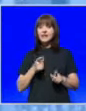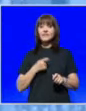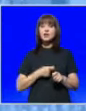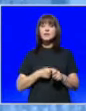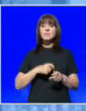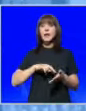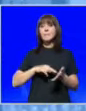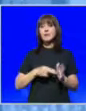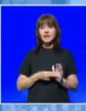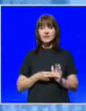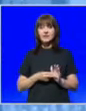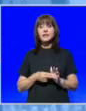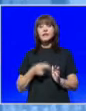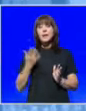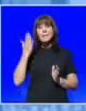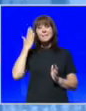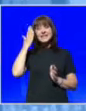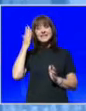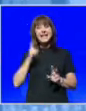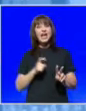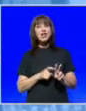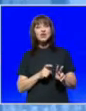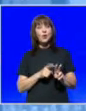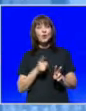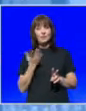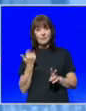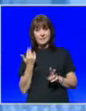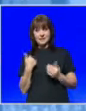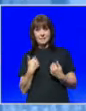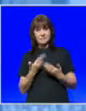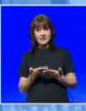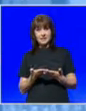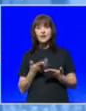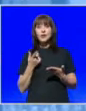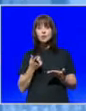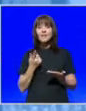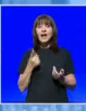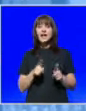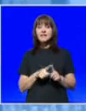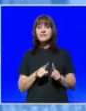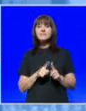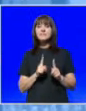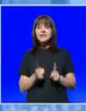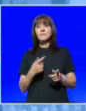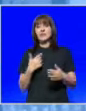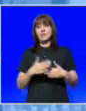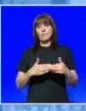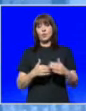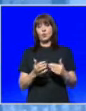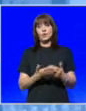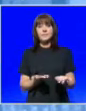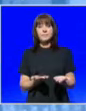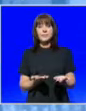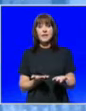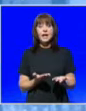Внимателно изслушах и министъра Цоков преди мен. Това също важи и за кадровия потенциал, който ние трябва да подготвим. България